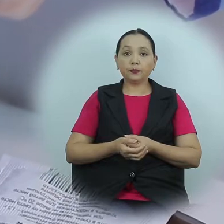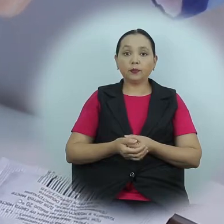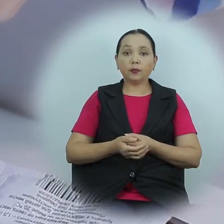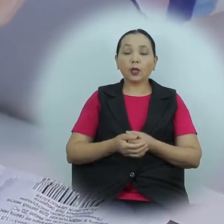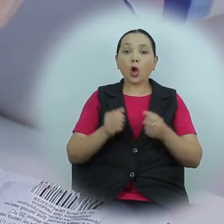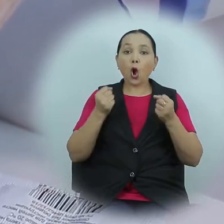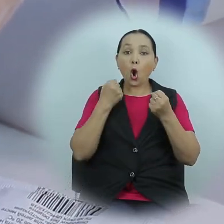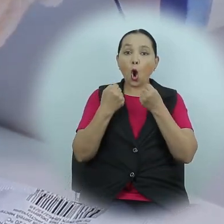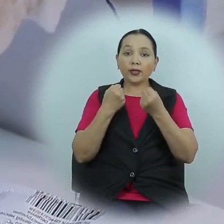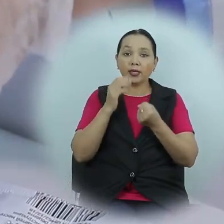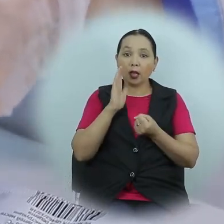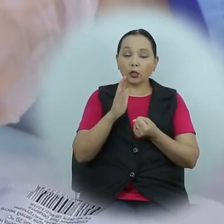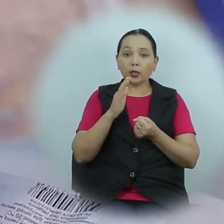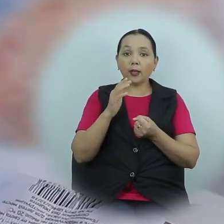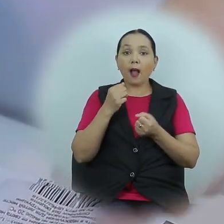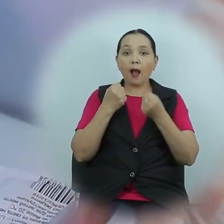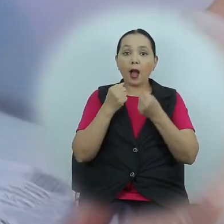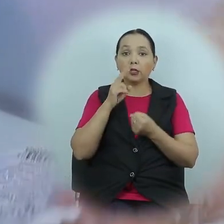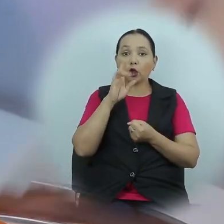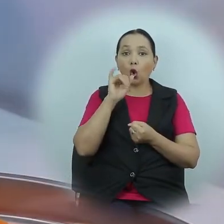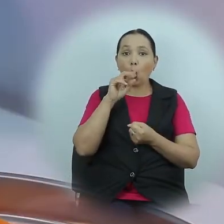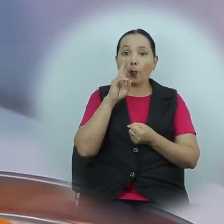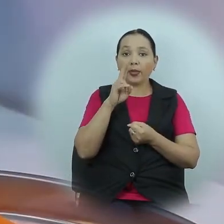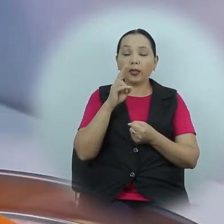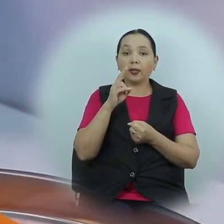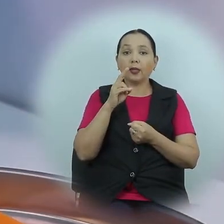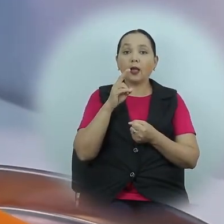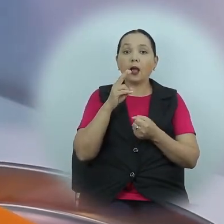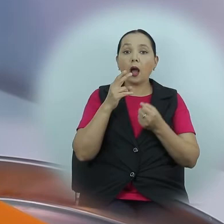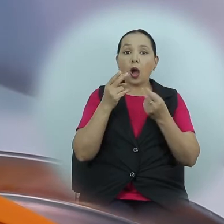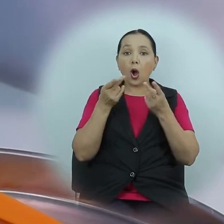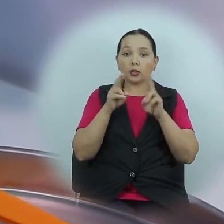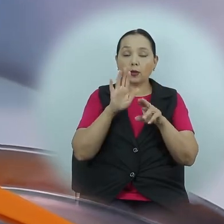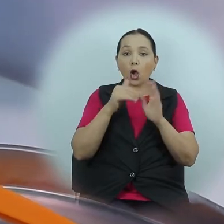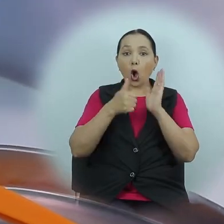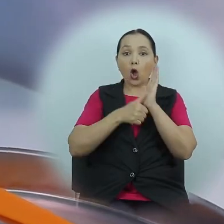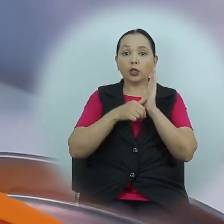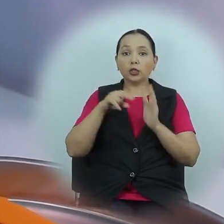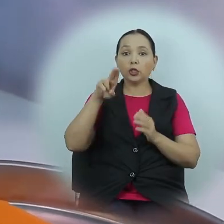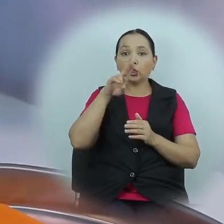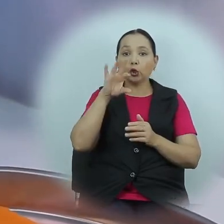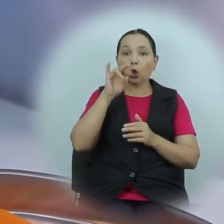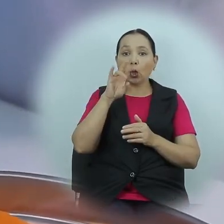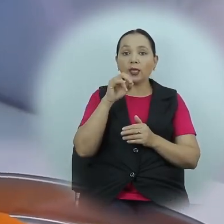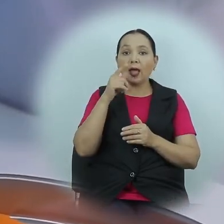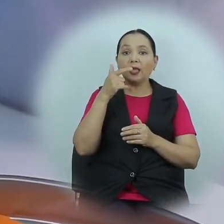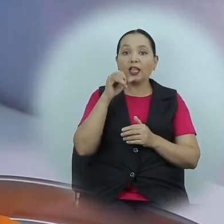Қотгенден соң, мана қаттық көпік хосыл болды. 6 дона гидроперитні езіп саламыза.